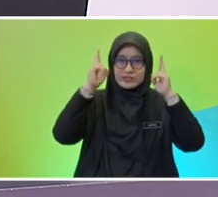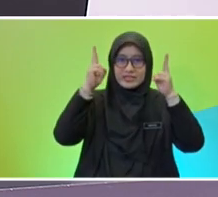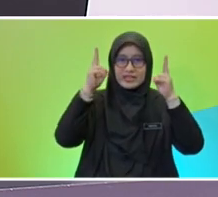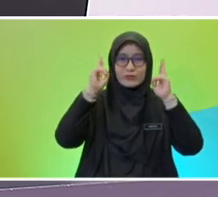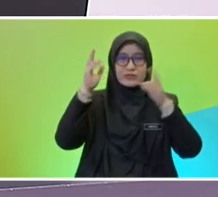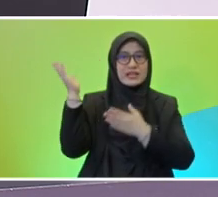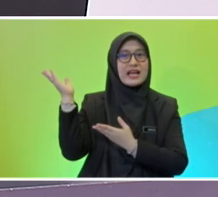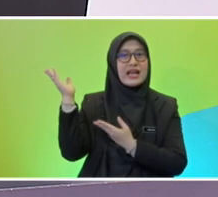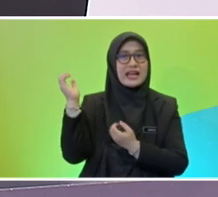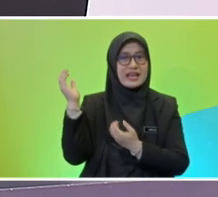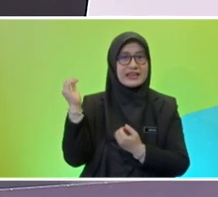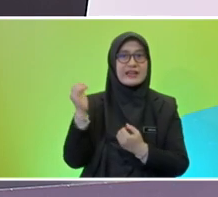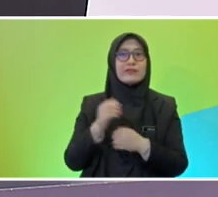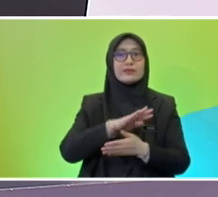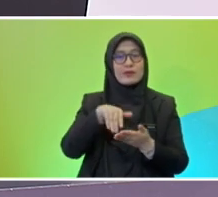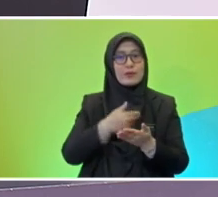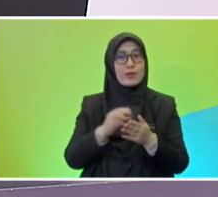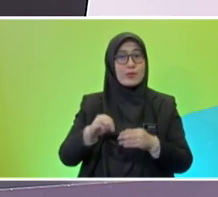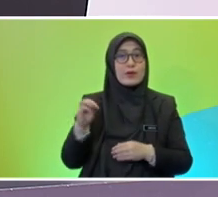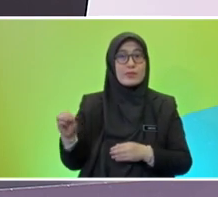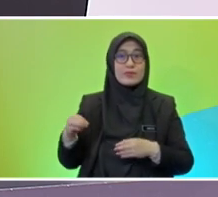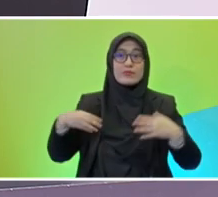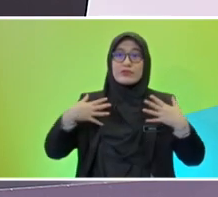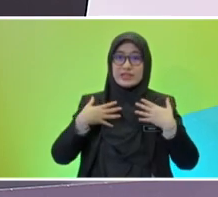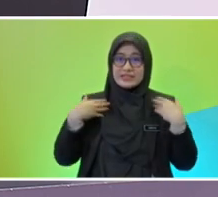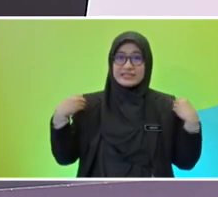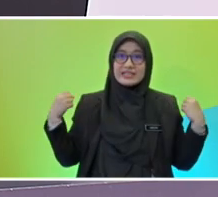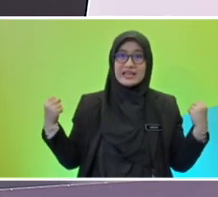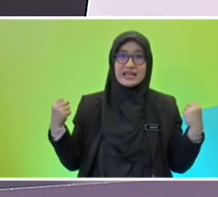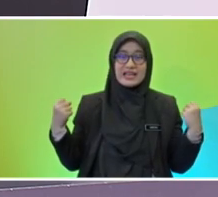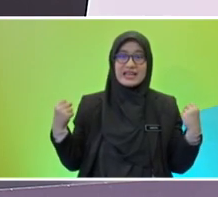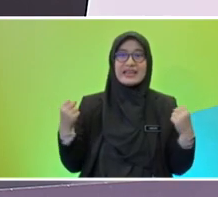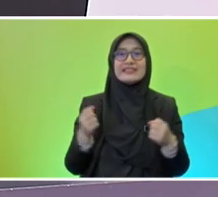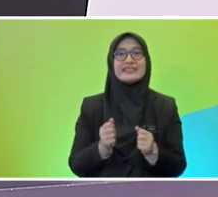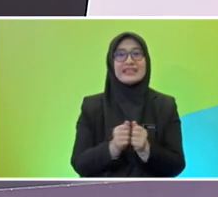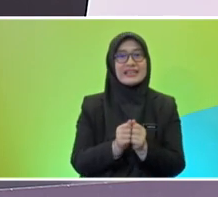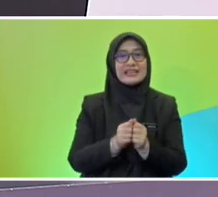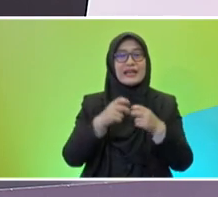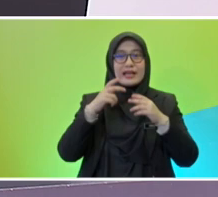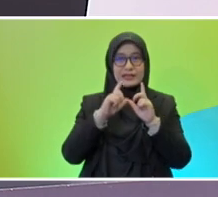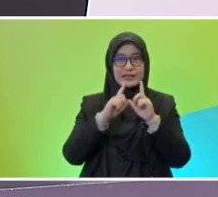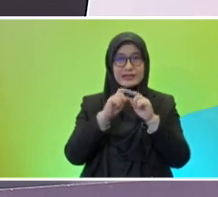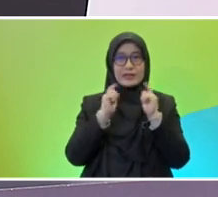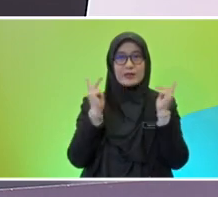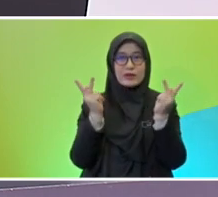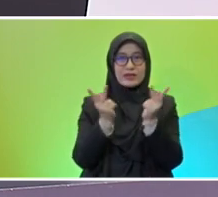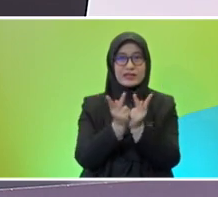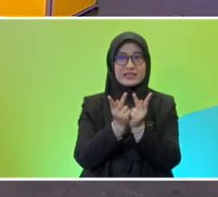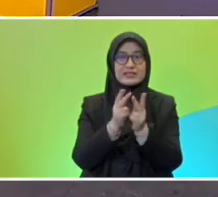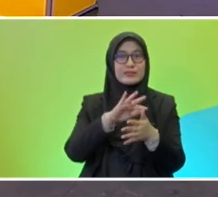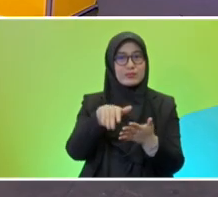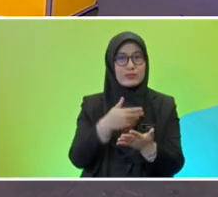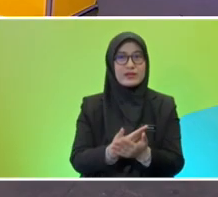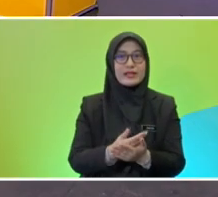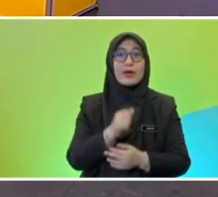dalam keadaan sehat dan bahagia disampaikan dengan keluarga tercinta pada hari ini ya Dan